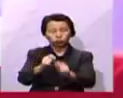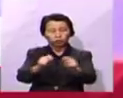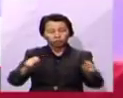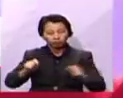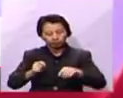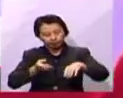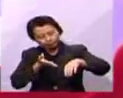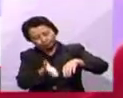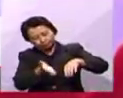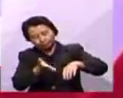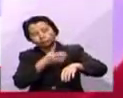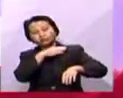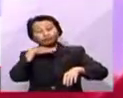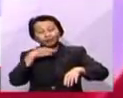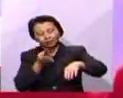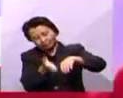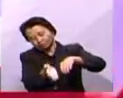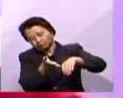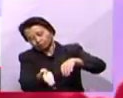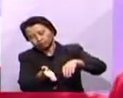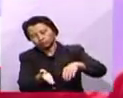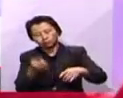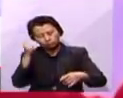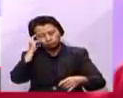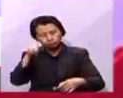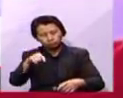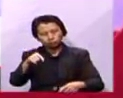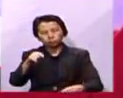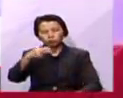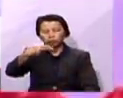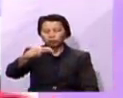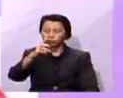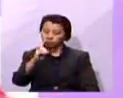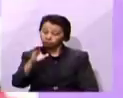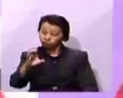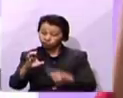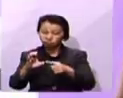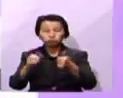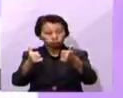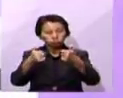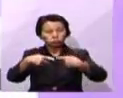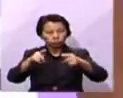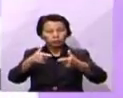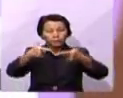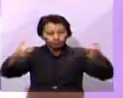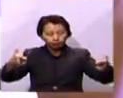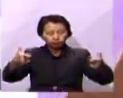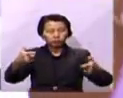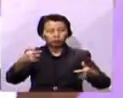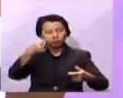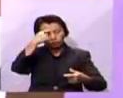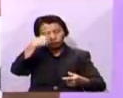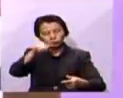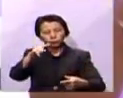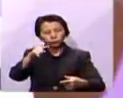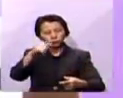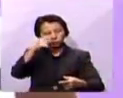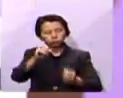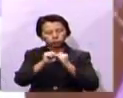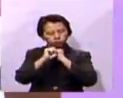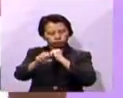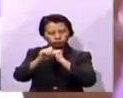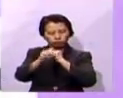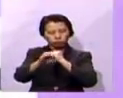Kerana saya yakin HDC mempunyai potensi yang besar bukan saja untuk